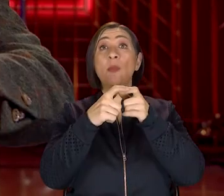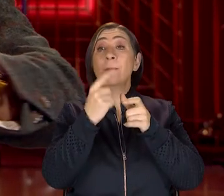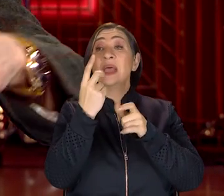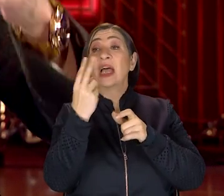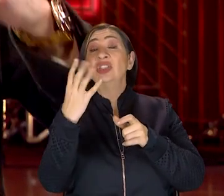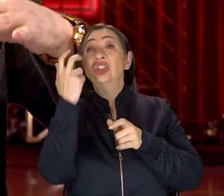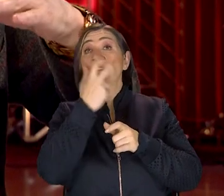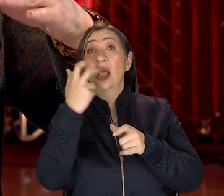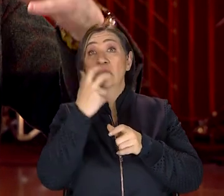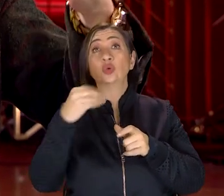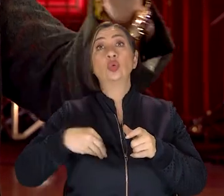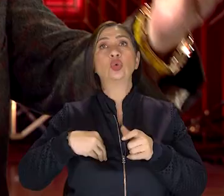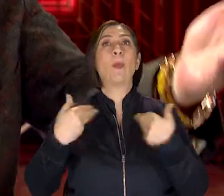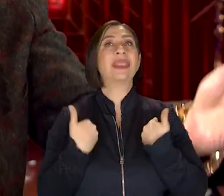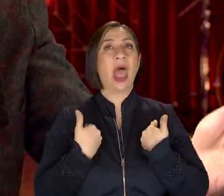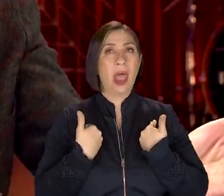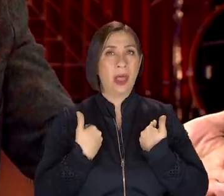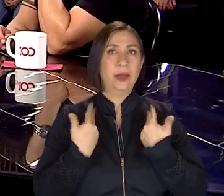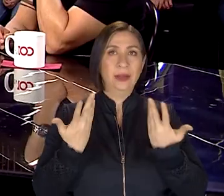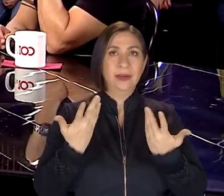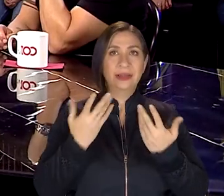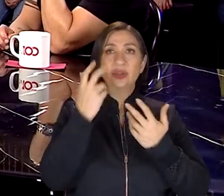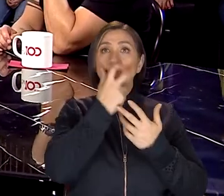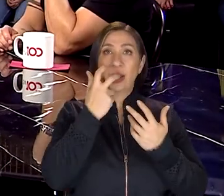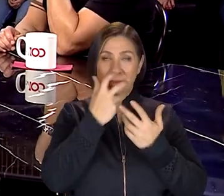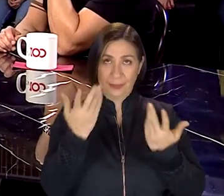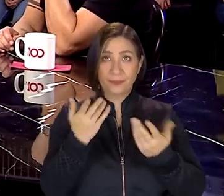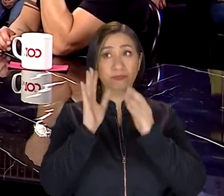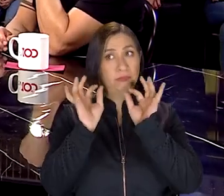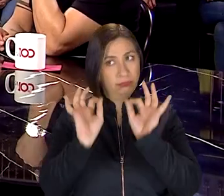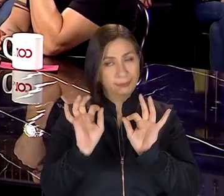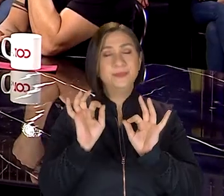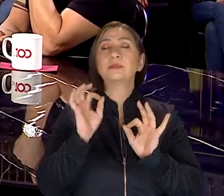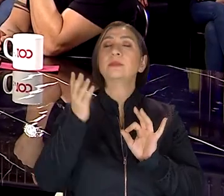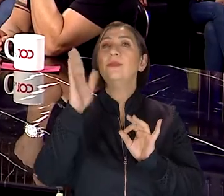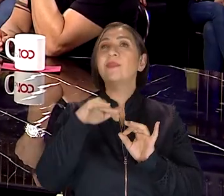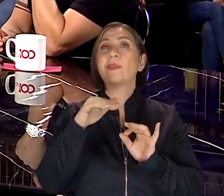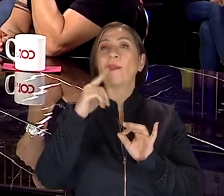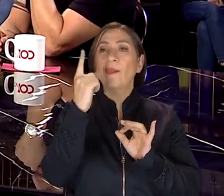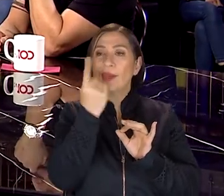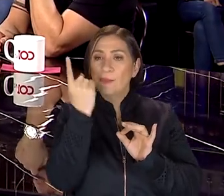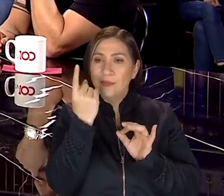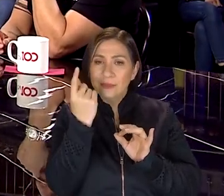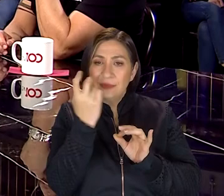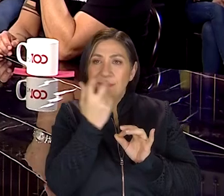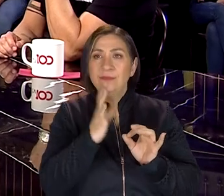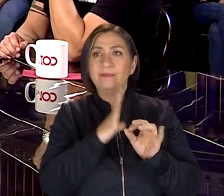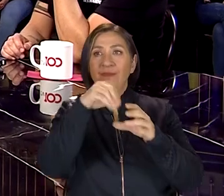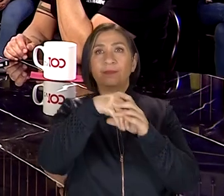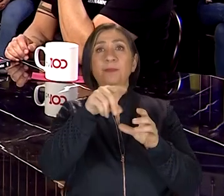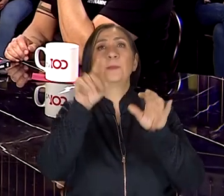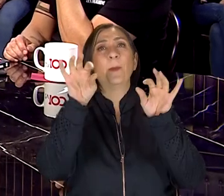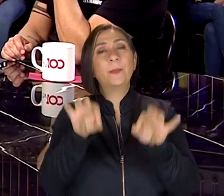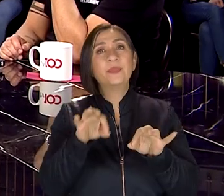birkaç şarkıda yani Suç Bende mesela. Suç Bende bravo. Evet, evet. Suç Bende de başka bir form taşıyordu. Evet. Şimdi